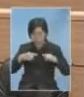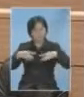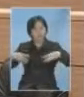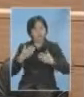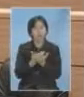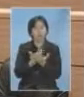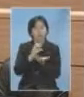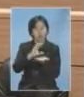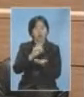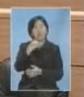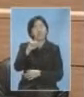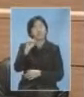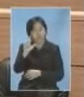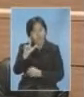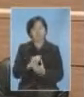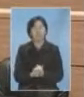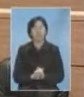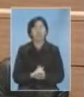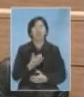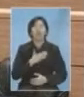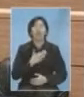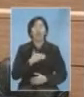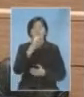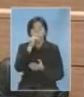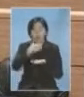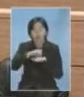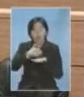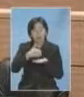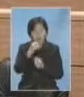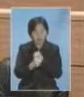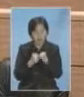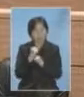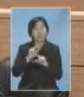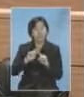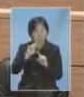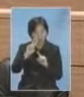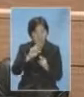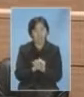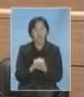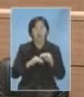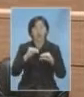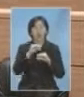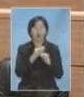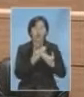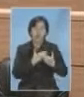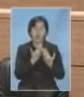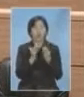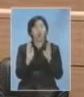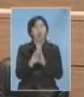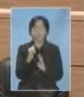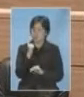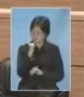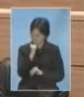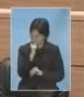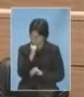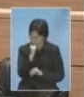งงบประมาณไว้จำนวน10ล้านบาทแล้วผมขอพูดเป็นครั้งที่2และปีที่2ครับว่าโครงการสายใยรักดีจริงๆขอ